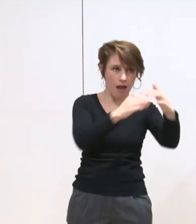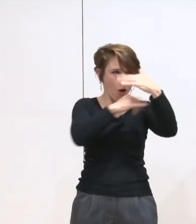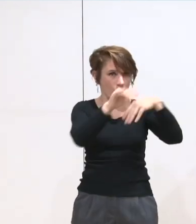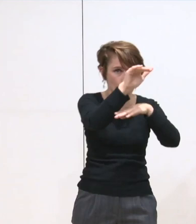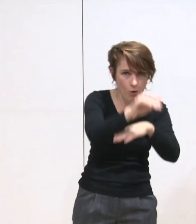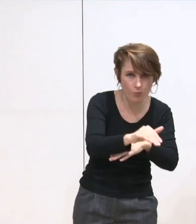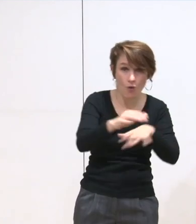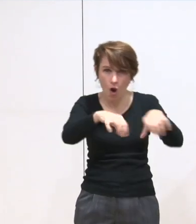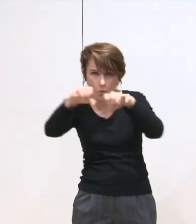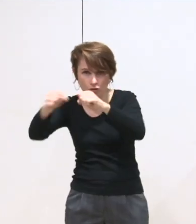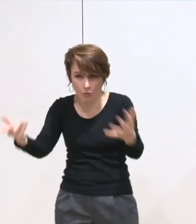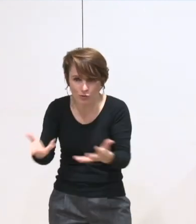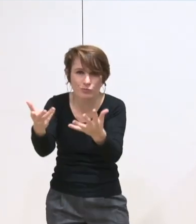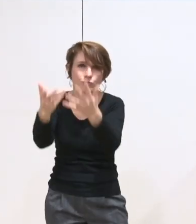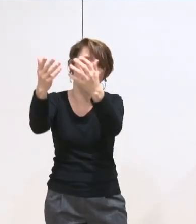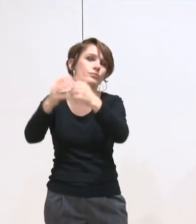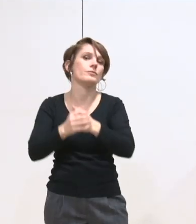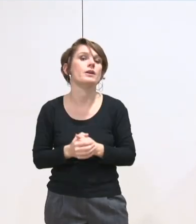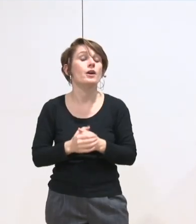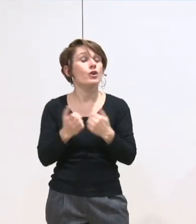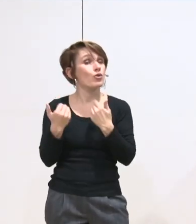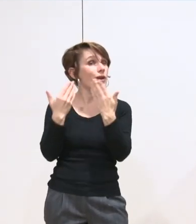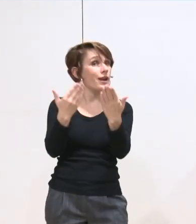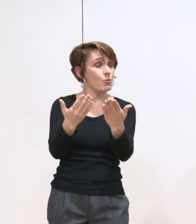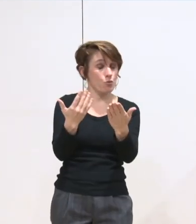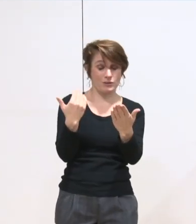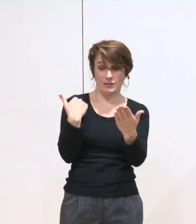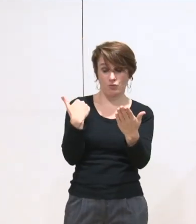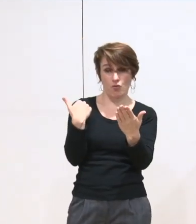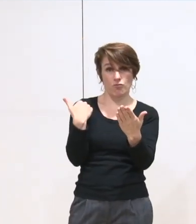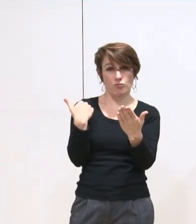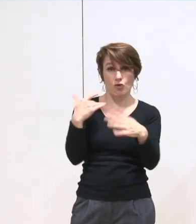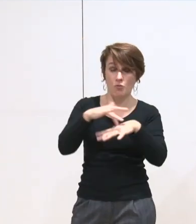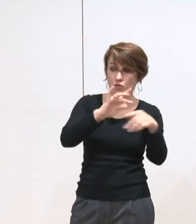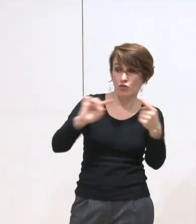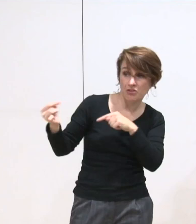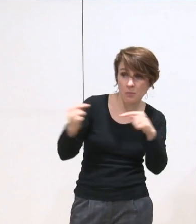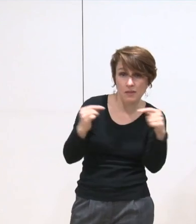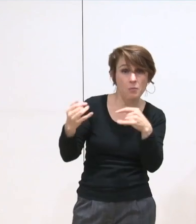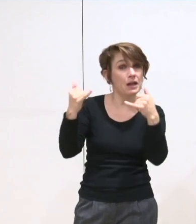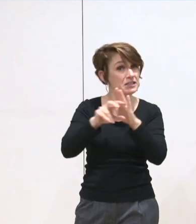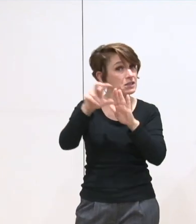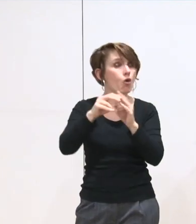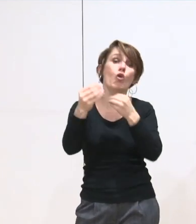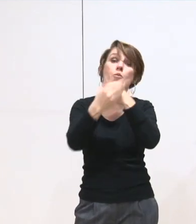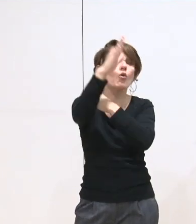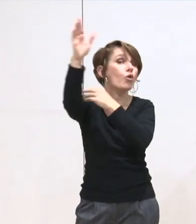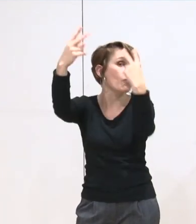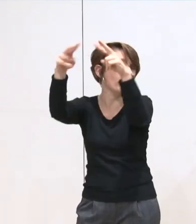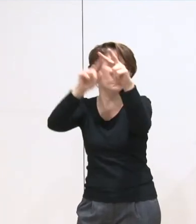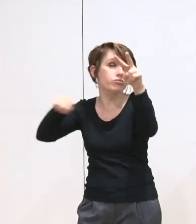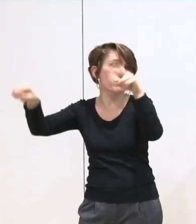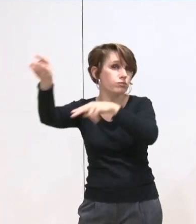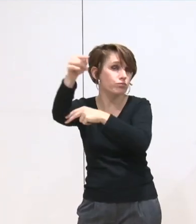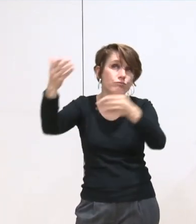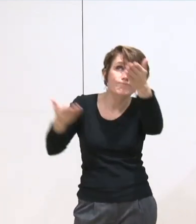proposition, ouverte au débat, s'est enrichie depuis de nombreuses contributions citoyennes, à Grenoble comme ailleurs. Et